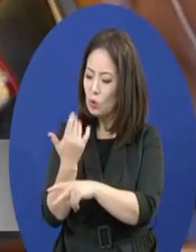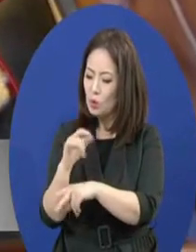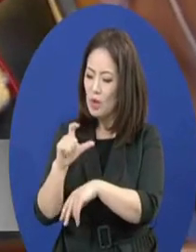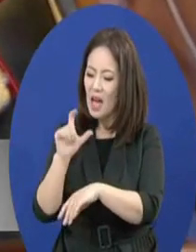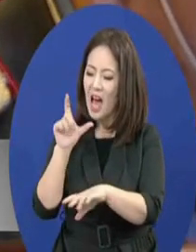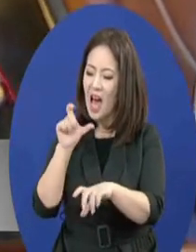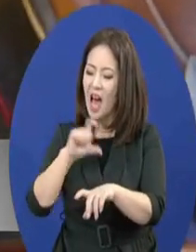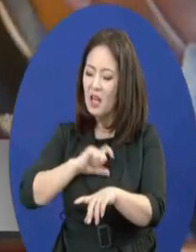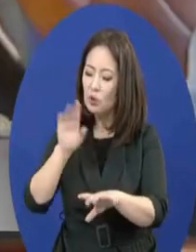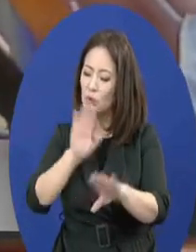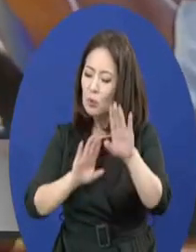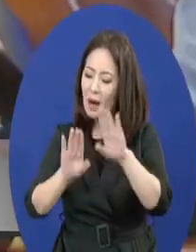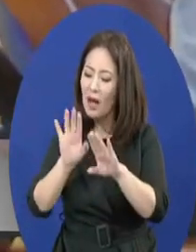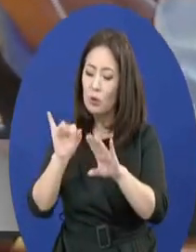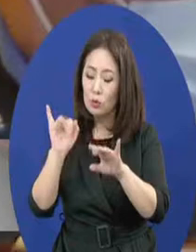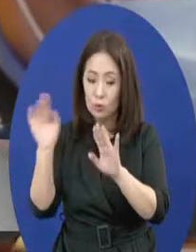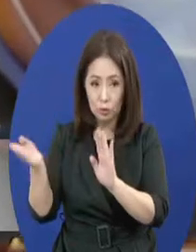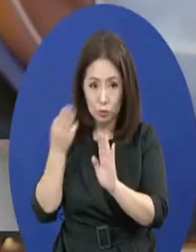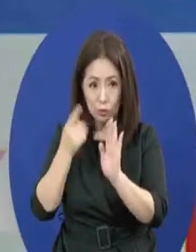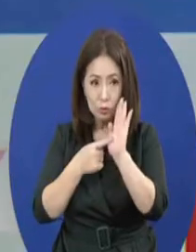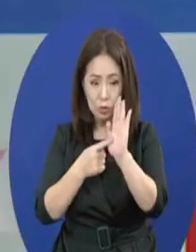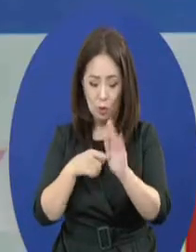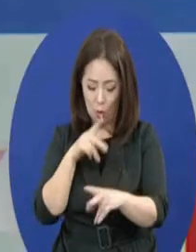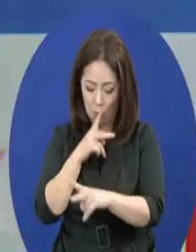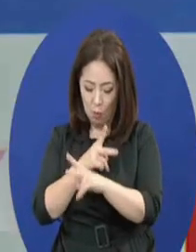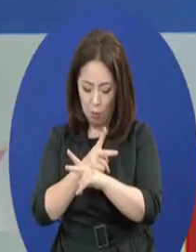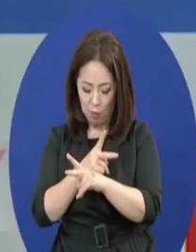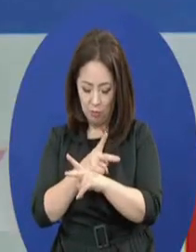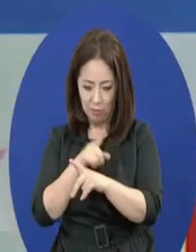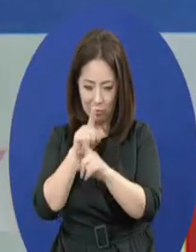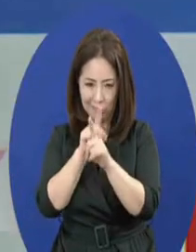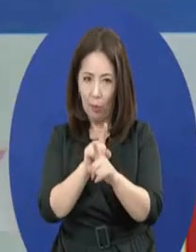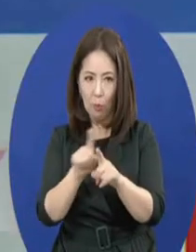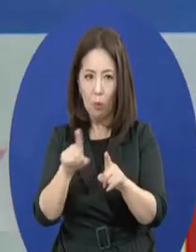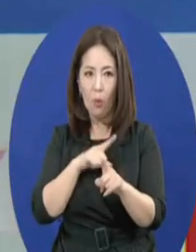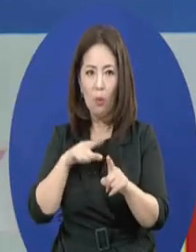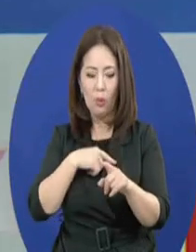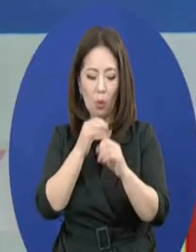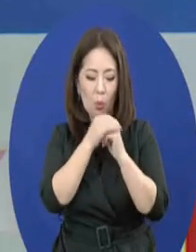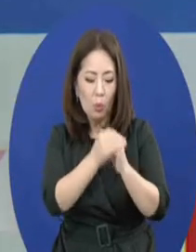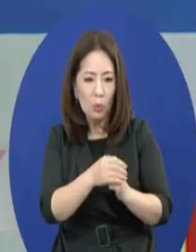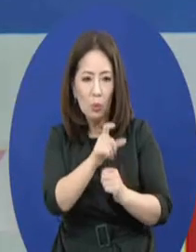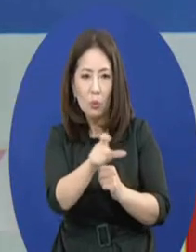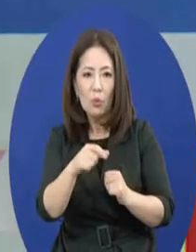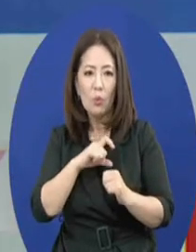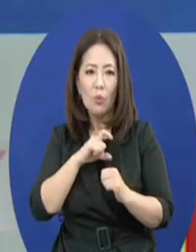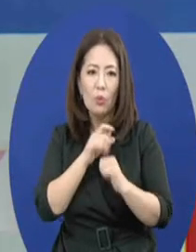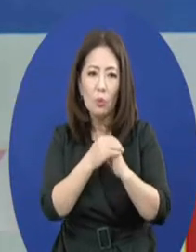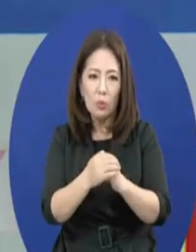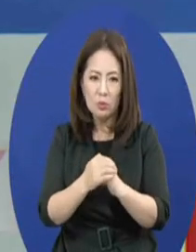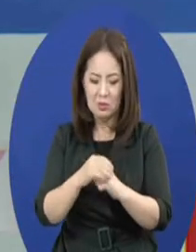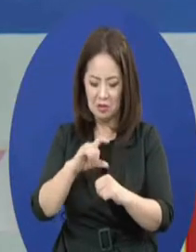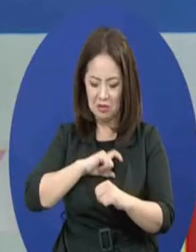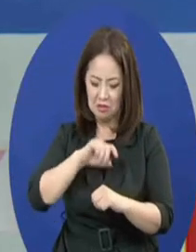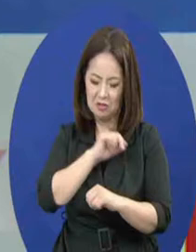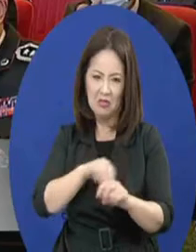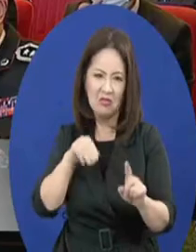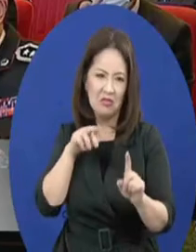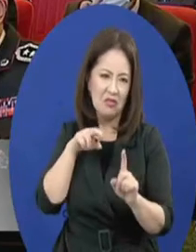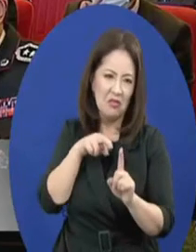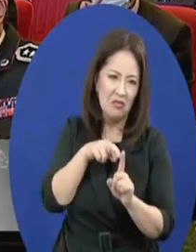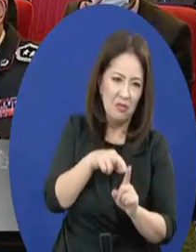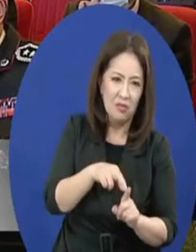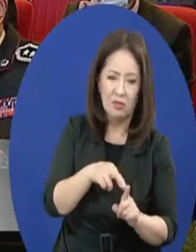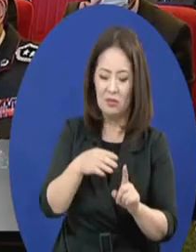батлна. Хууль сахиулагчид өөрсдөө хуулиа зөрчдөг, иргэндээ хүнлэг ус хандаж, хүний эрх хэрэгчлөөнд талддаг, ирүүшүүл